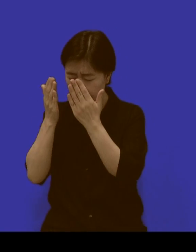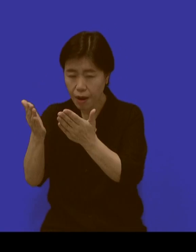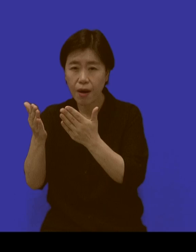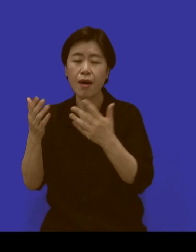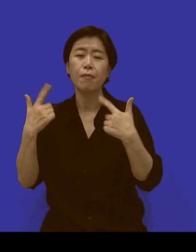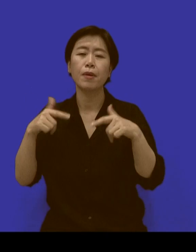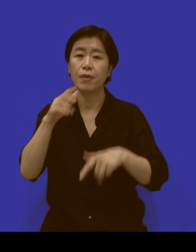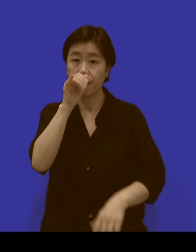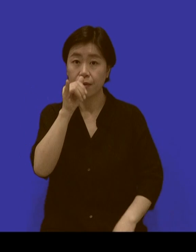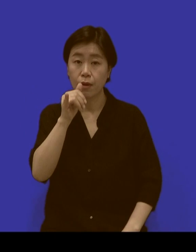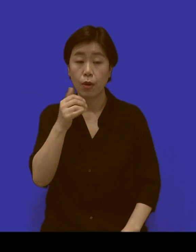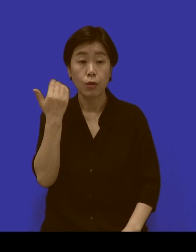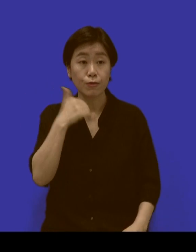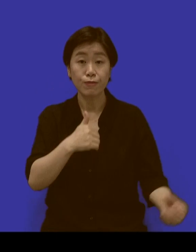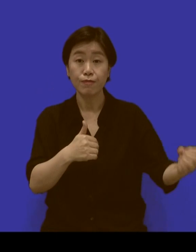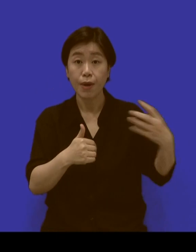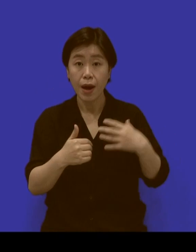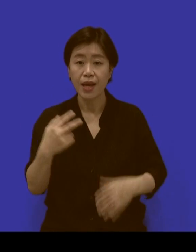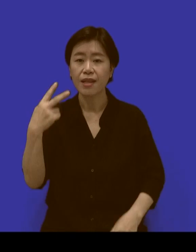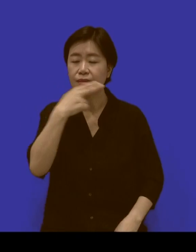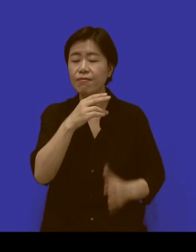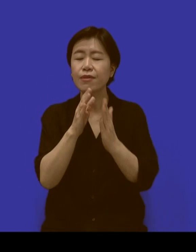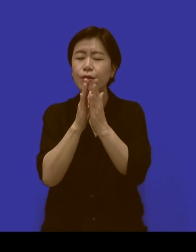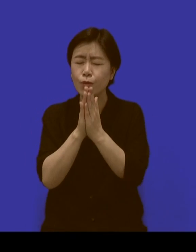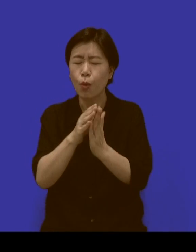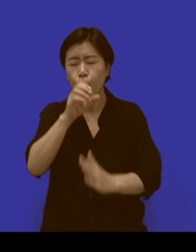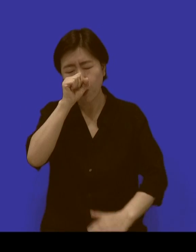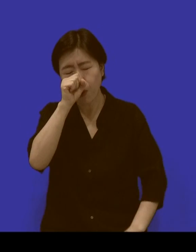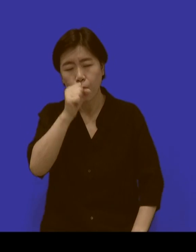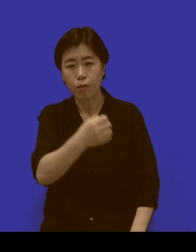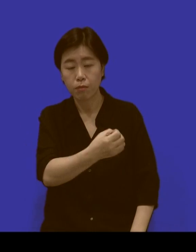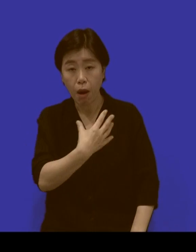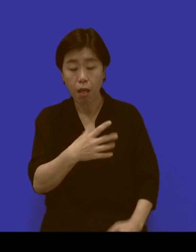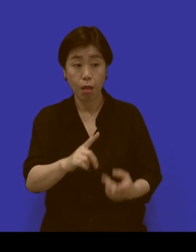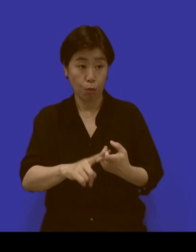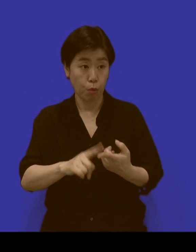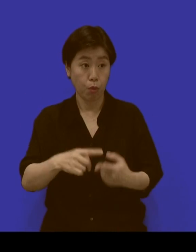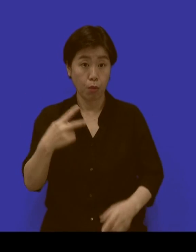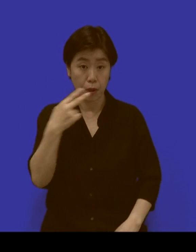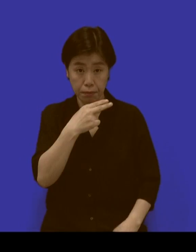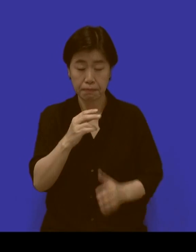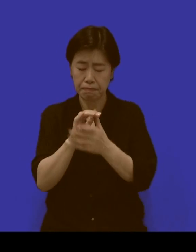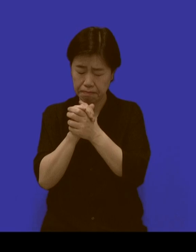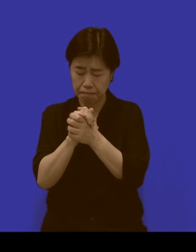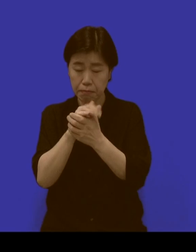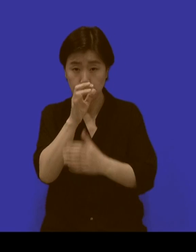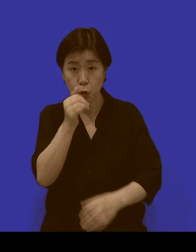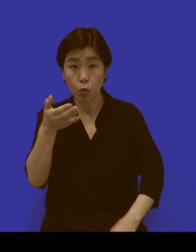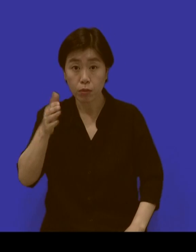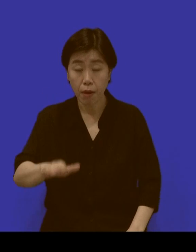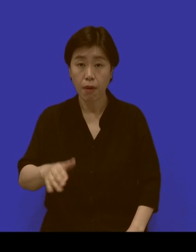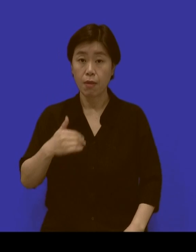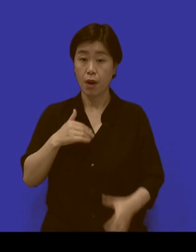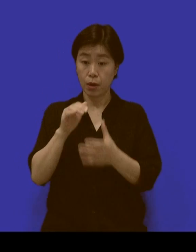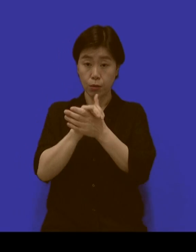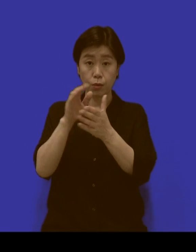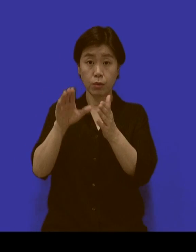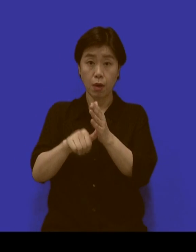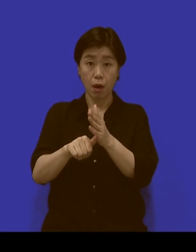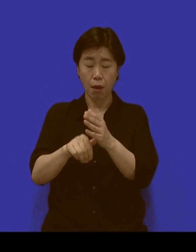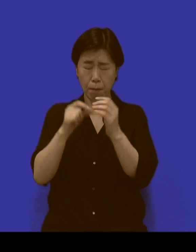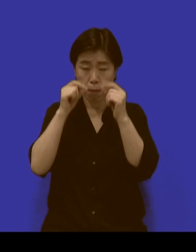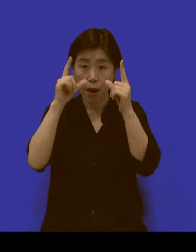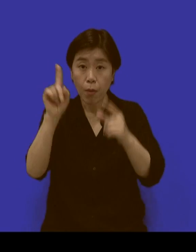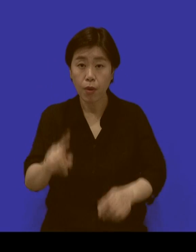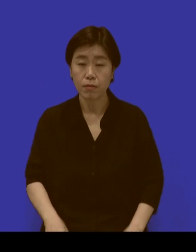이제 금식 기도도 하고 좋다는 건 다 하시는군요. 그런데 하나님이 기도를 중에 깨닫게 하신 게 있어요. 예.